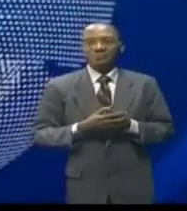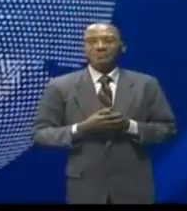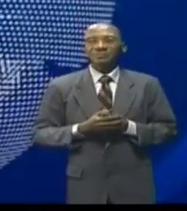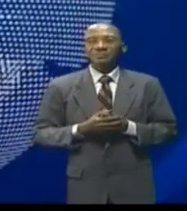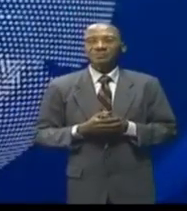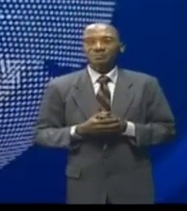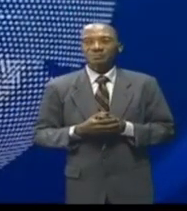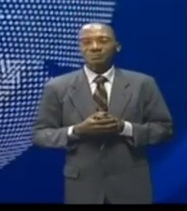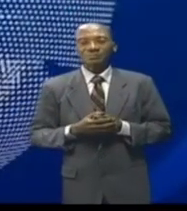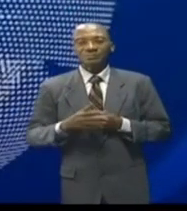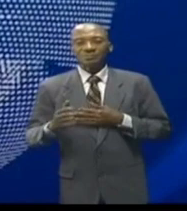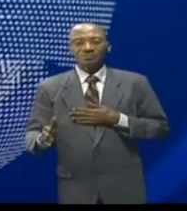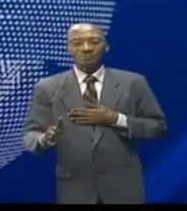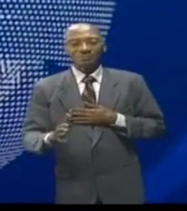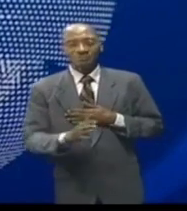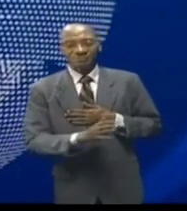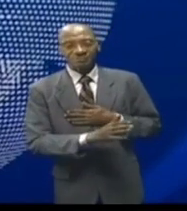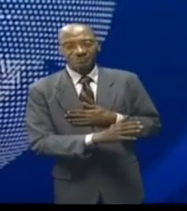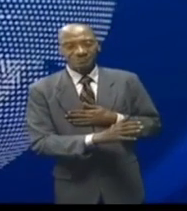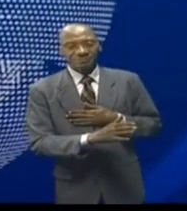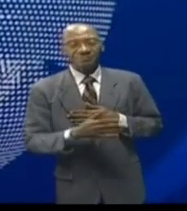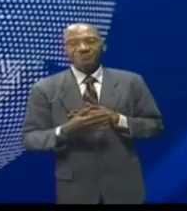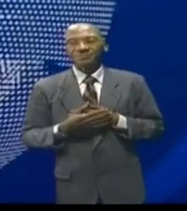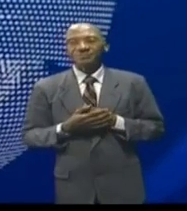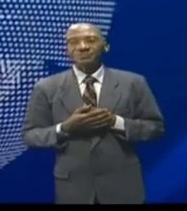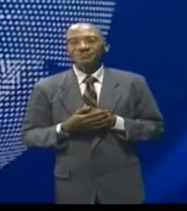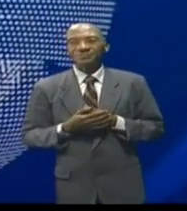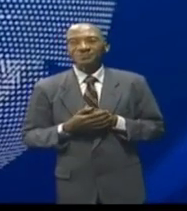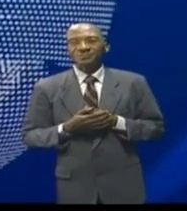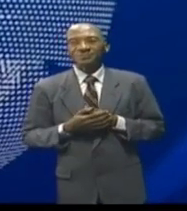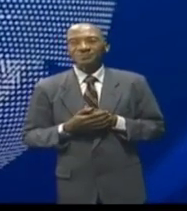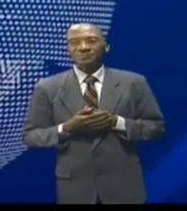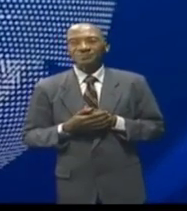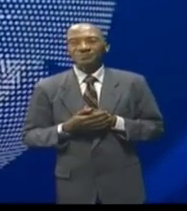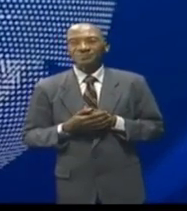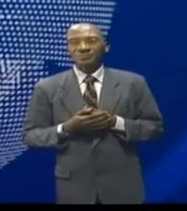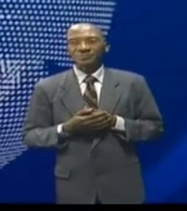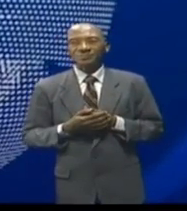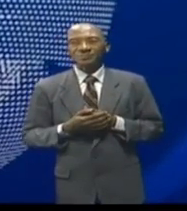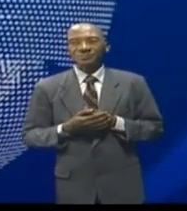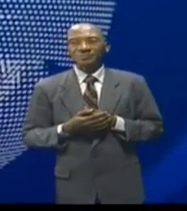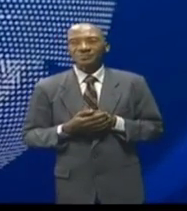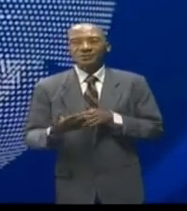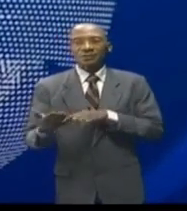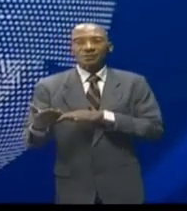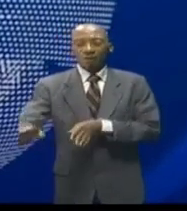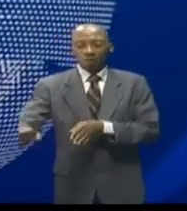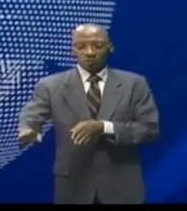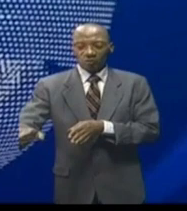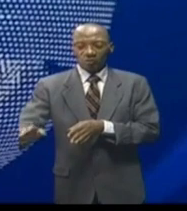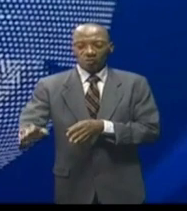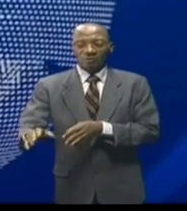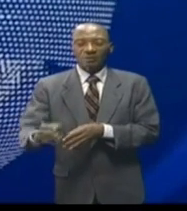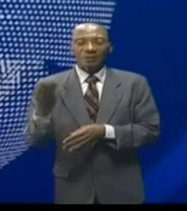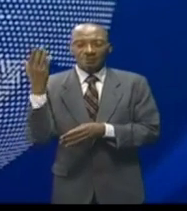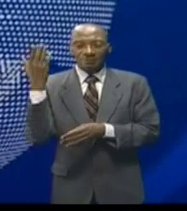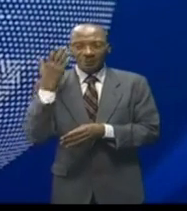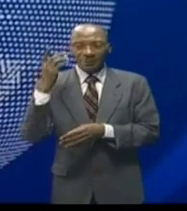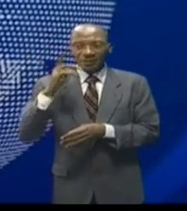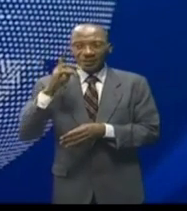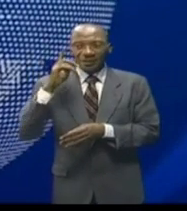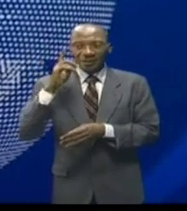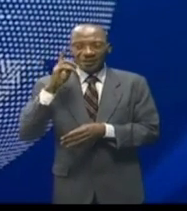je termine ce journal par cette page noire il s'agit de la mort de l'ancien porte-parole du président de la